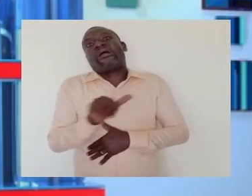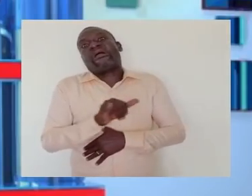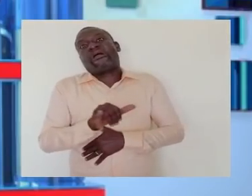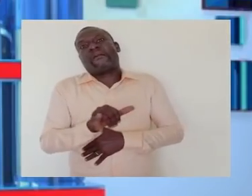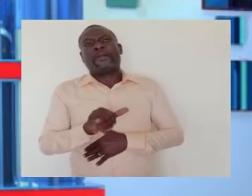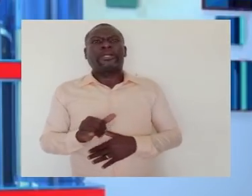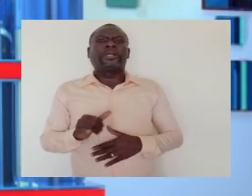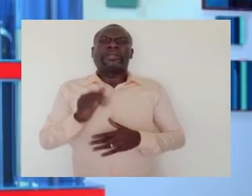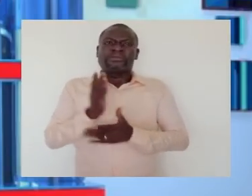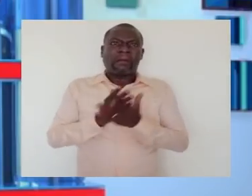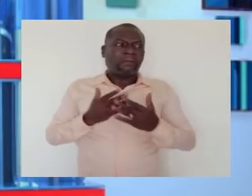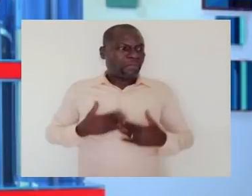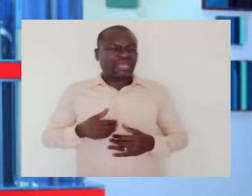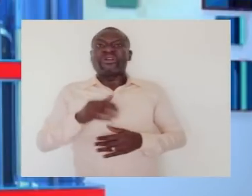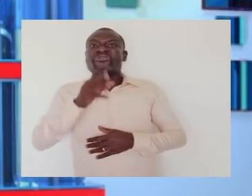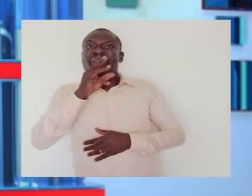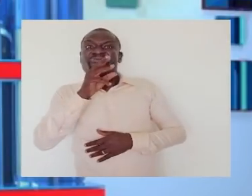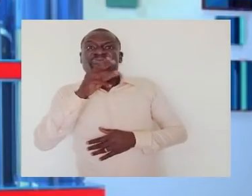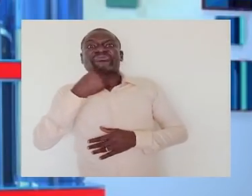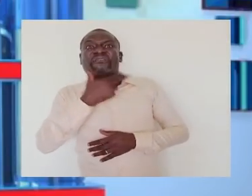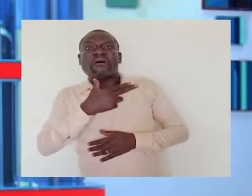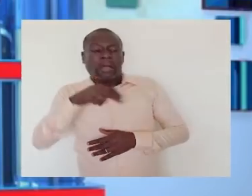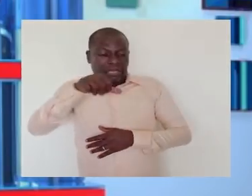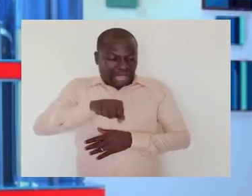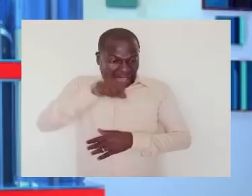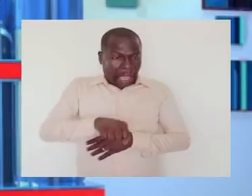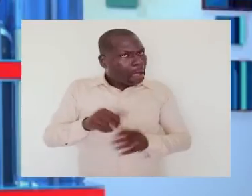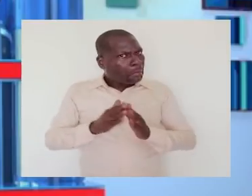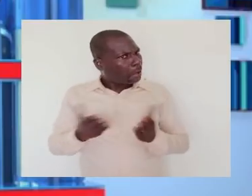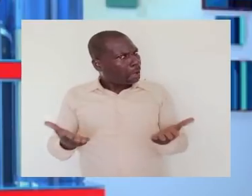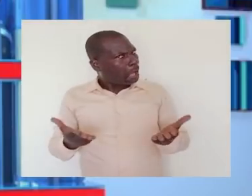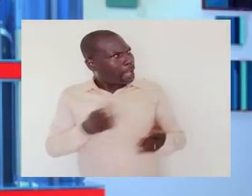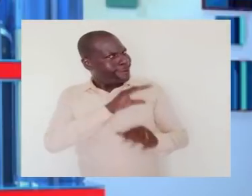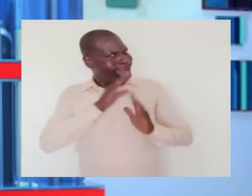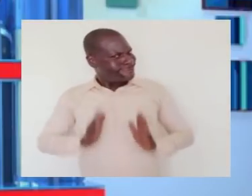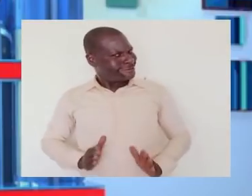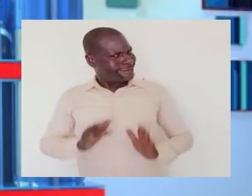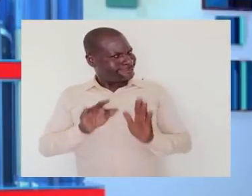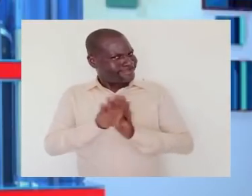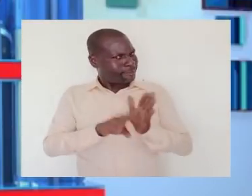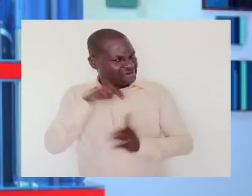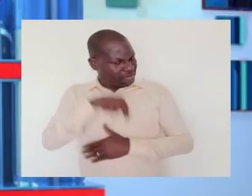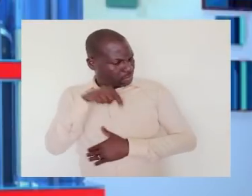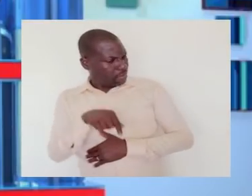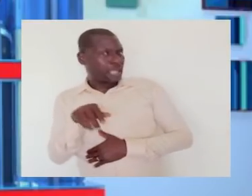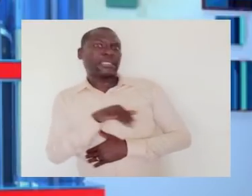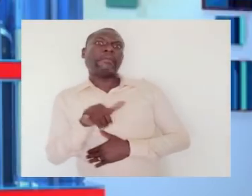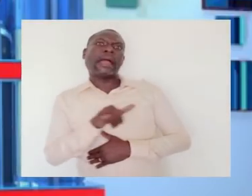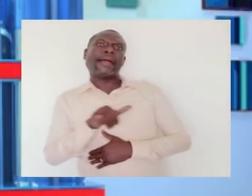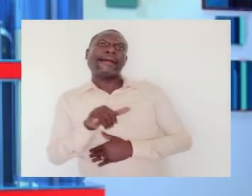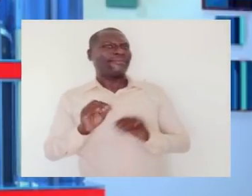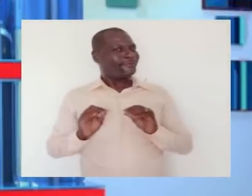ato osofo bi so nti osofo no e bodua Kristo somo o bible mu no eni mi nua dofo a wotia